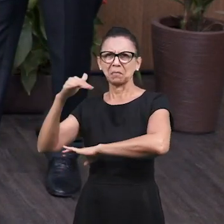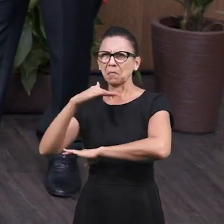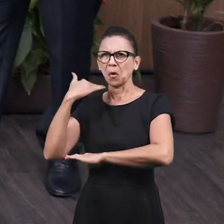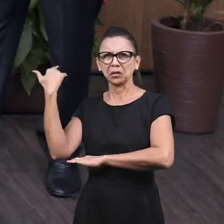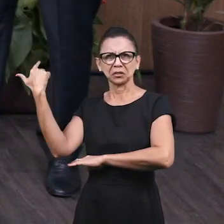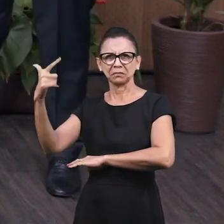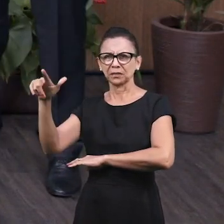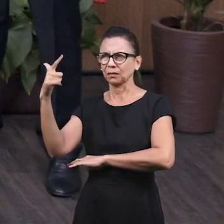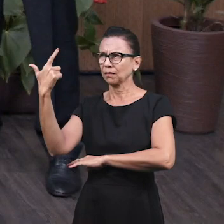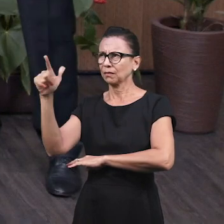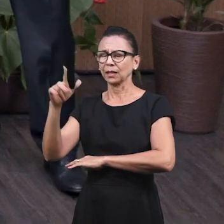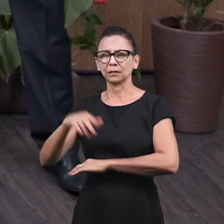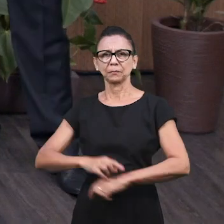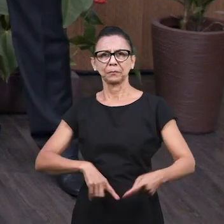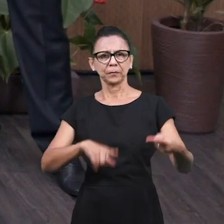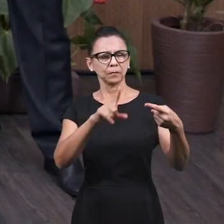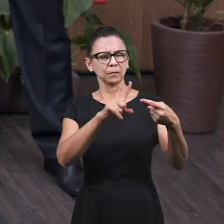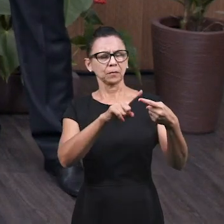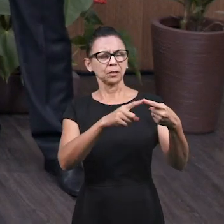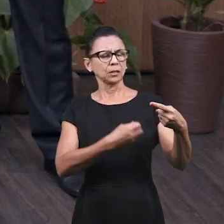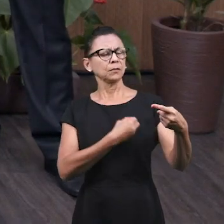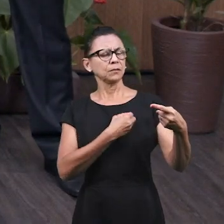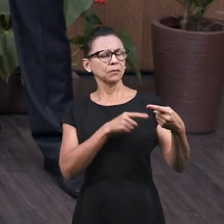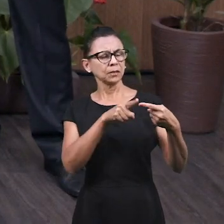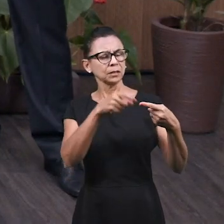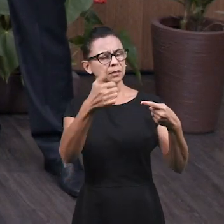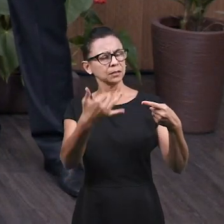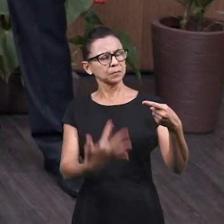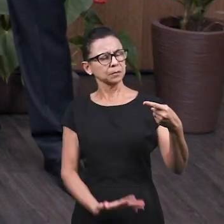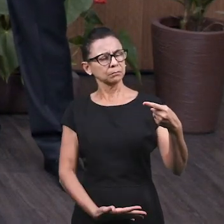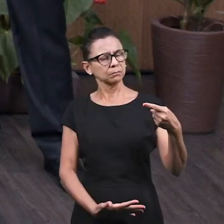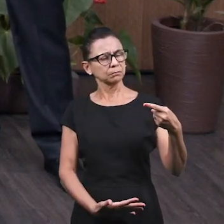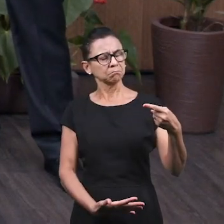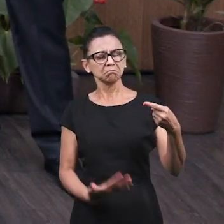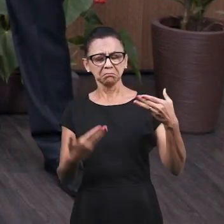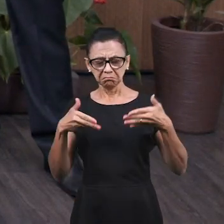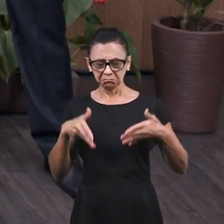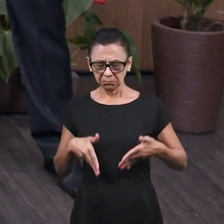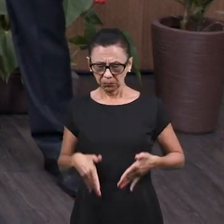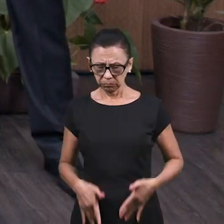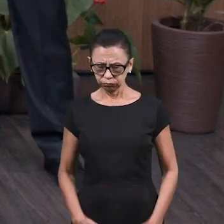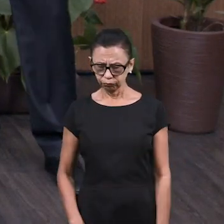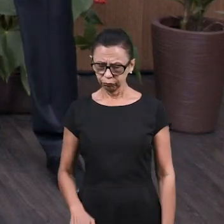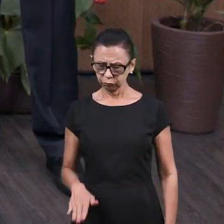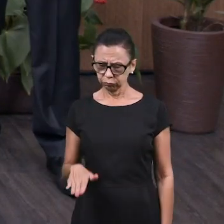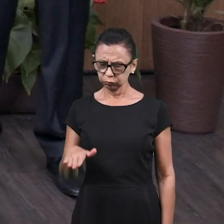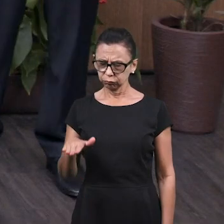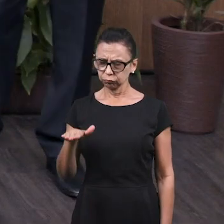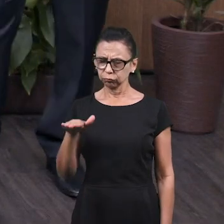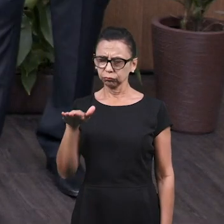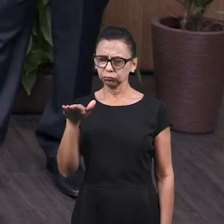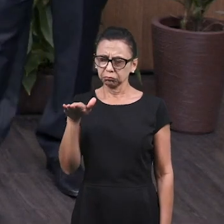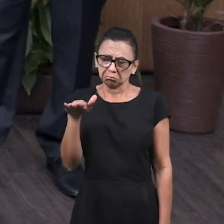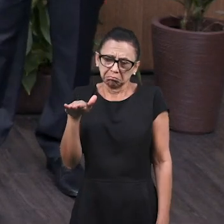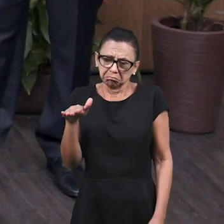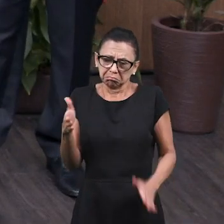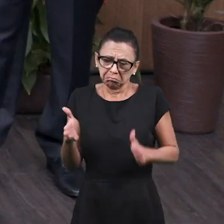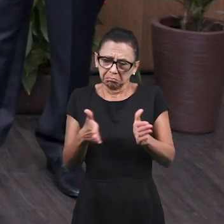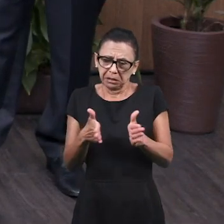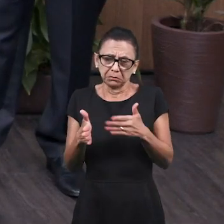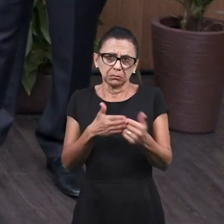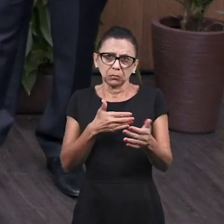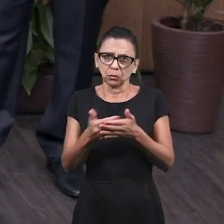можем объяснить два ожидания, которые мы имеем в этой жизни. Первое – это то, что мы имеем здесь.